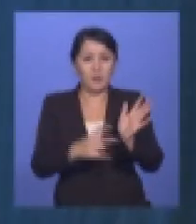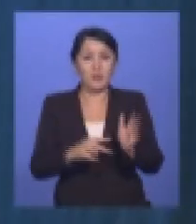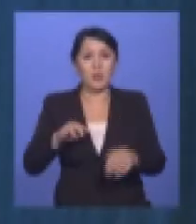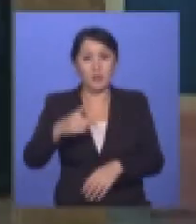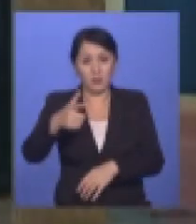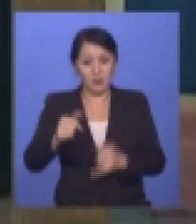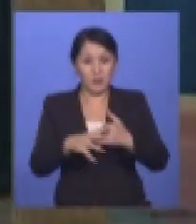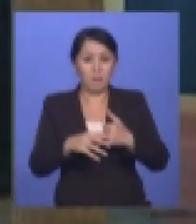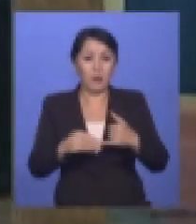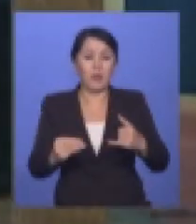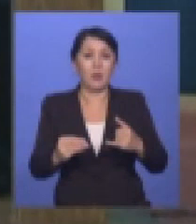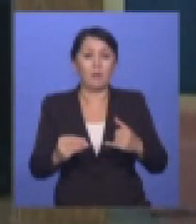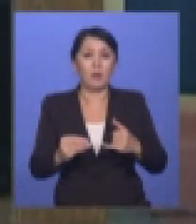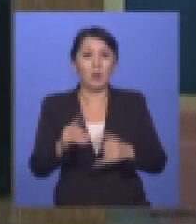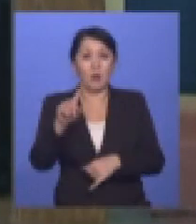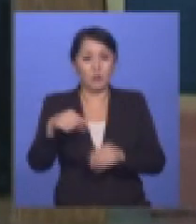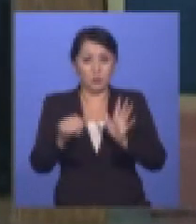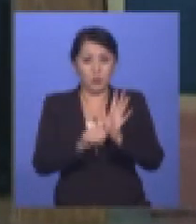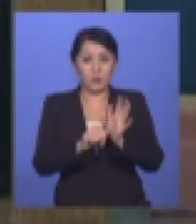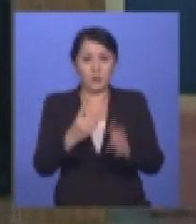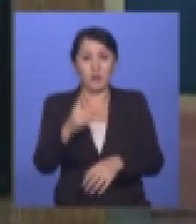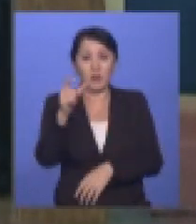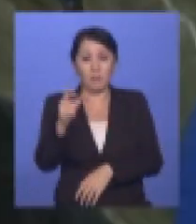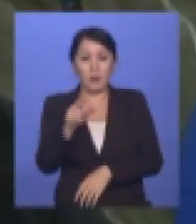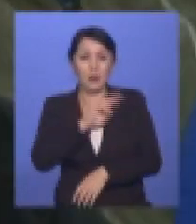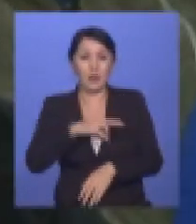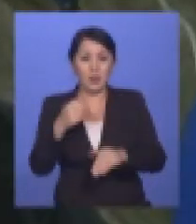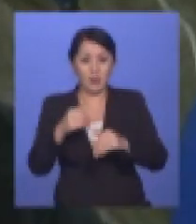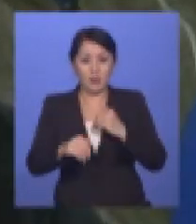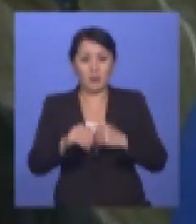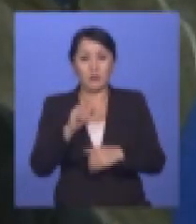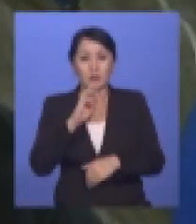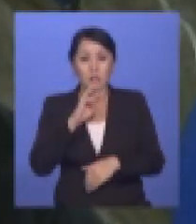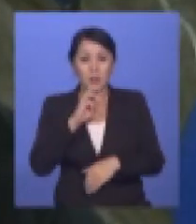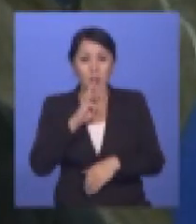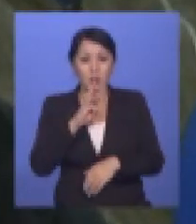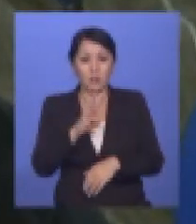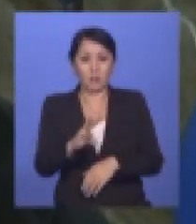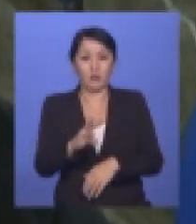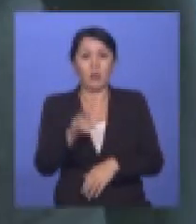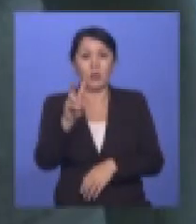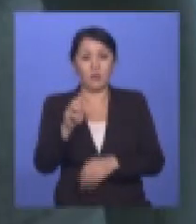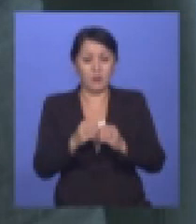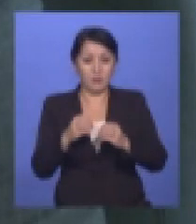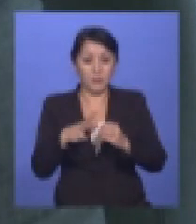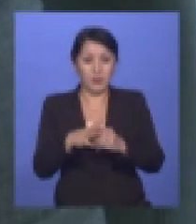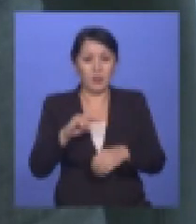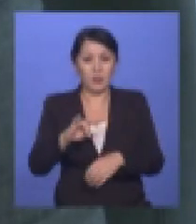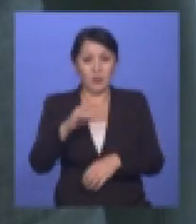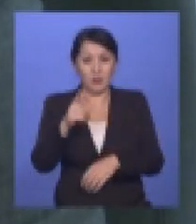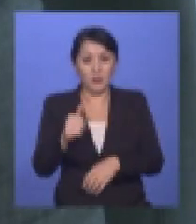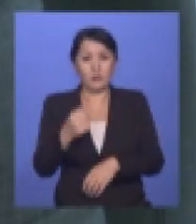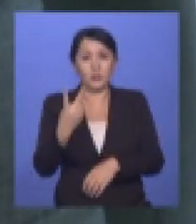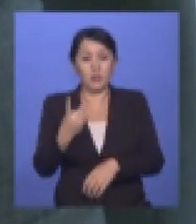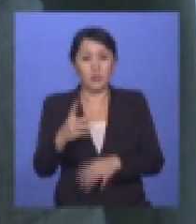гектар егістік жер бар. Кәсіпорында 162 адам жұмыс істейді. Орташа жалақылары 2022 жылы 215 000 теңгені құраған.